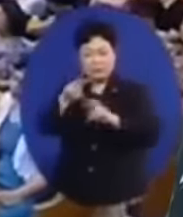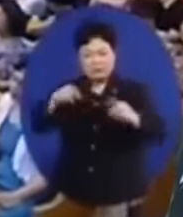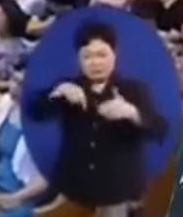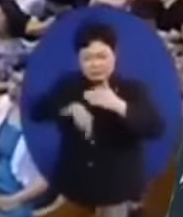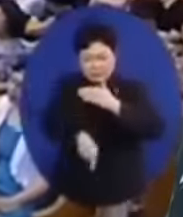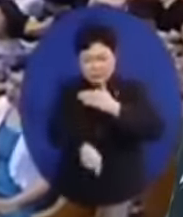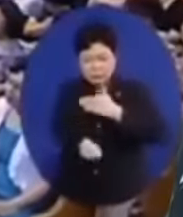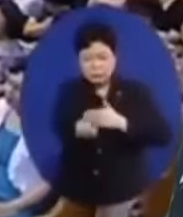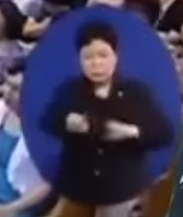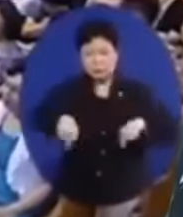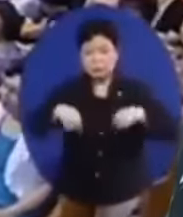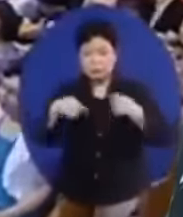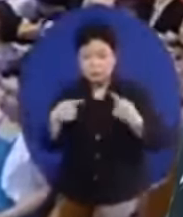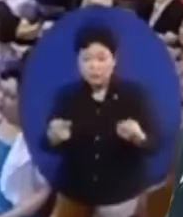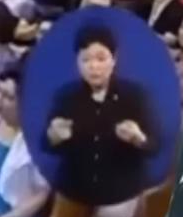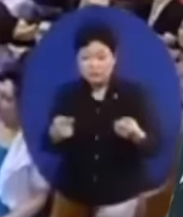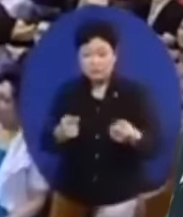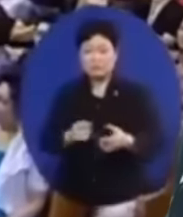들어갔는데